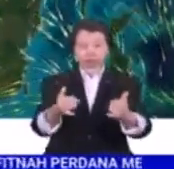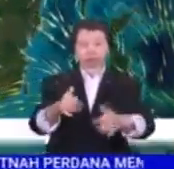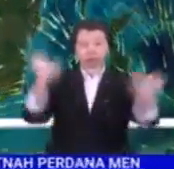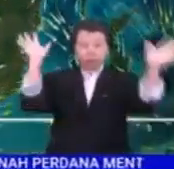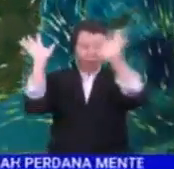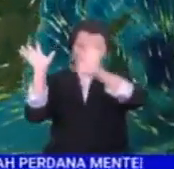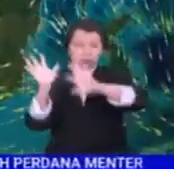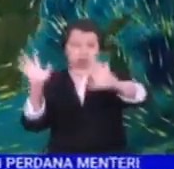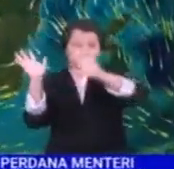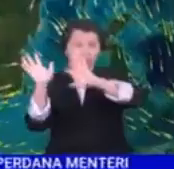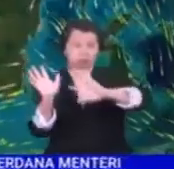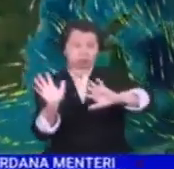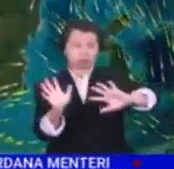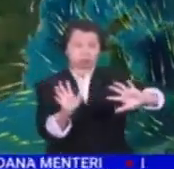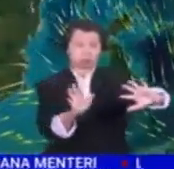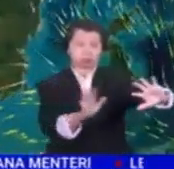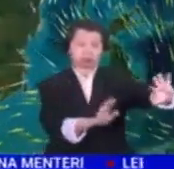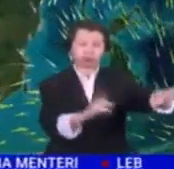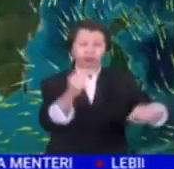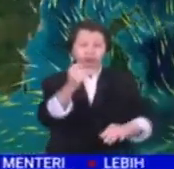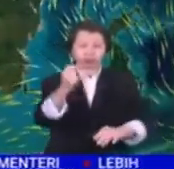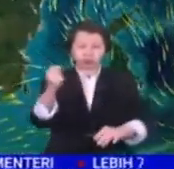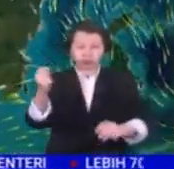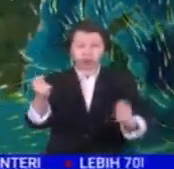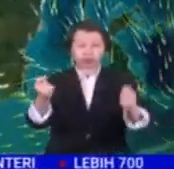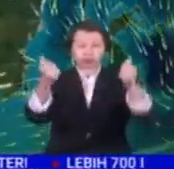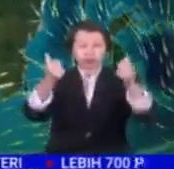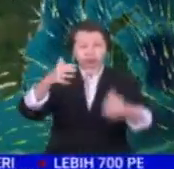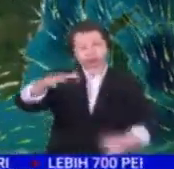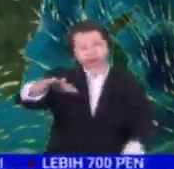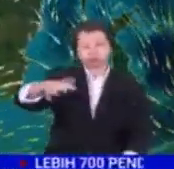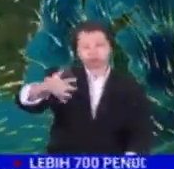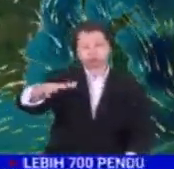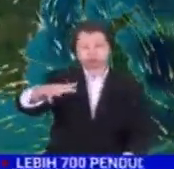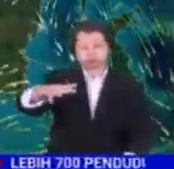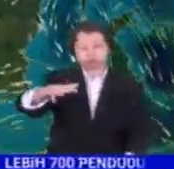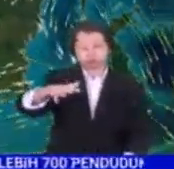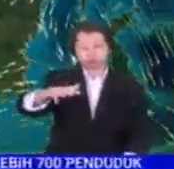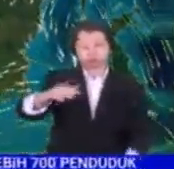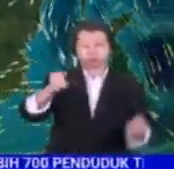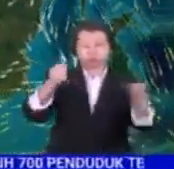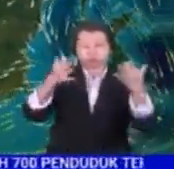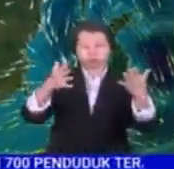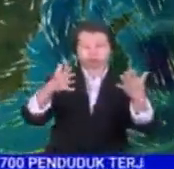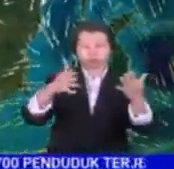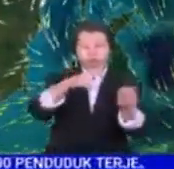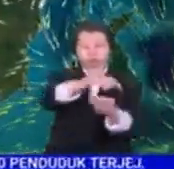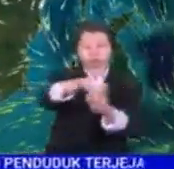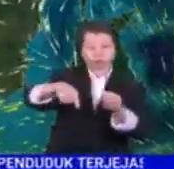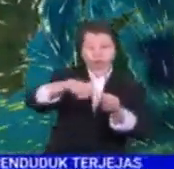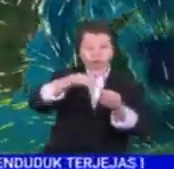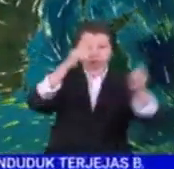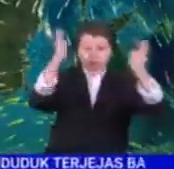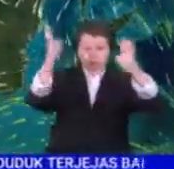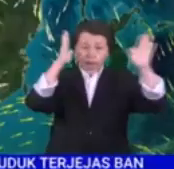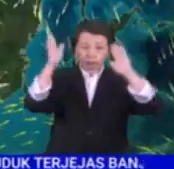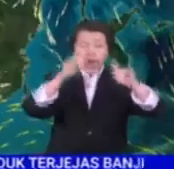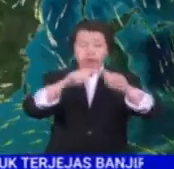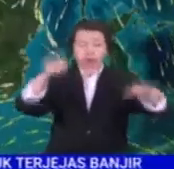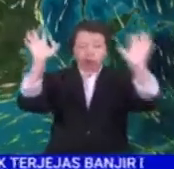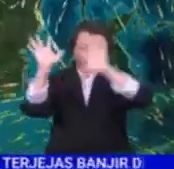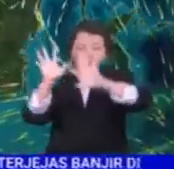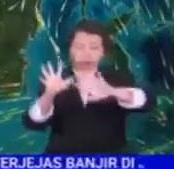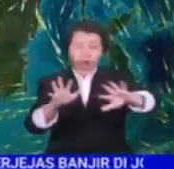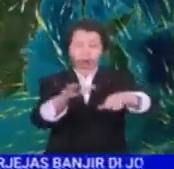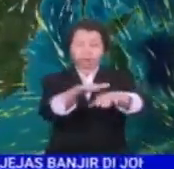angin semasa. Pada ketika ini, angin timuran dengan kelajuan sederhana meliputi di kebanyakan kawasan di rantau negara. Namun, angin bertiup